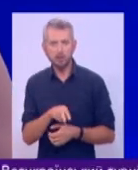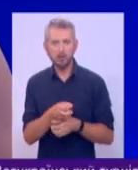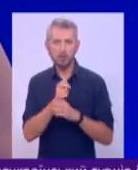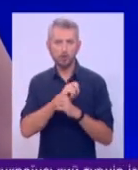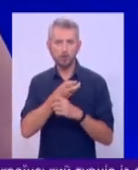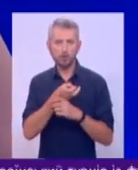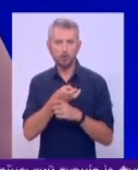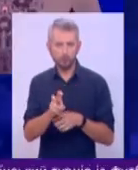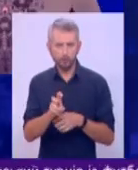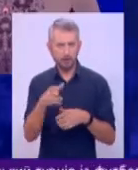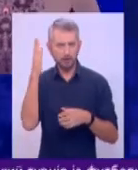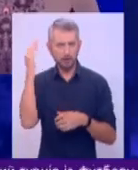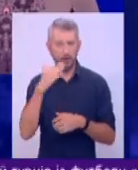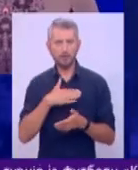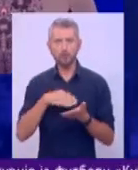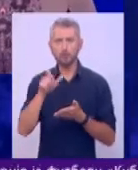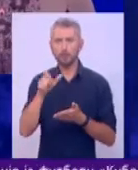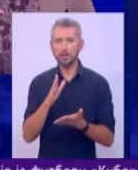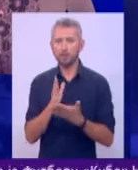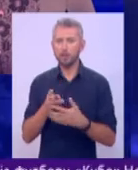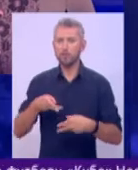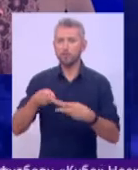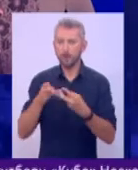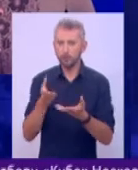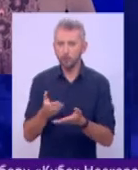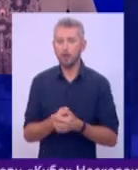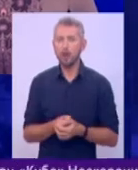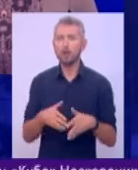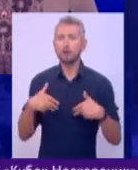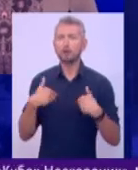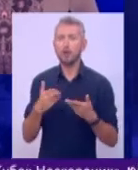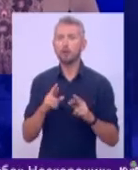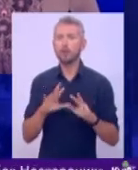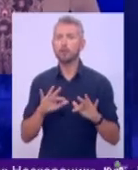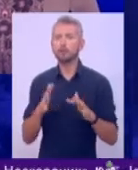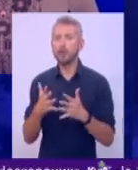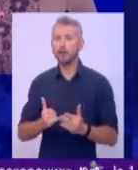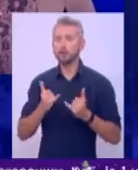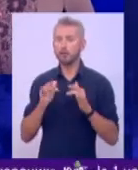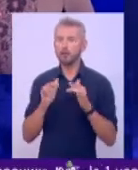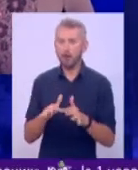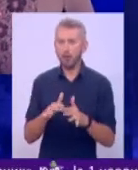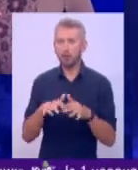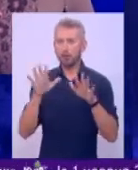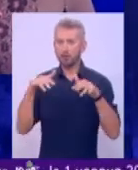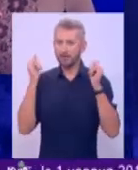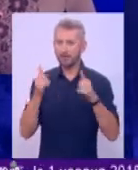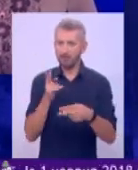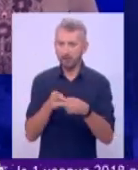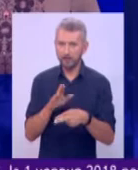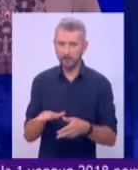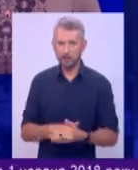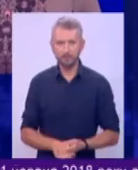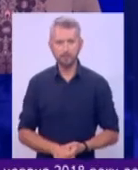депортованих татар. Тарас Левченко на прямому зв'язку. Тарасе, вітаю. Як відбуваються вшанувальні заходи і чи не завадила злива?